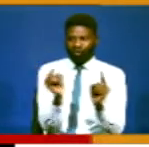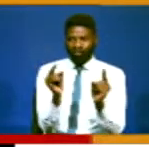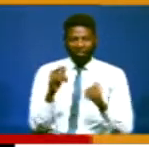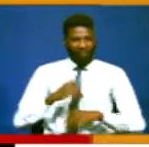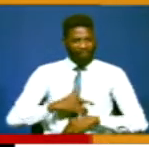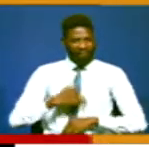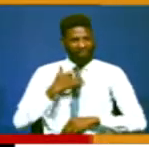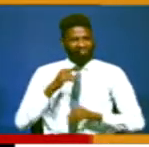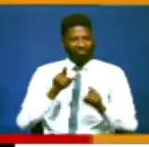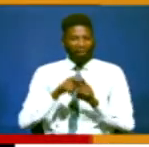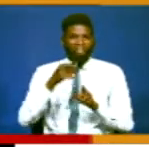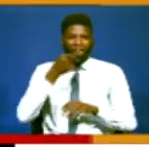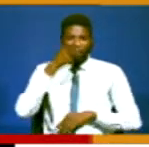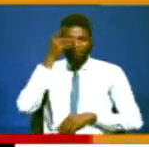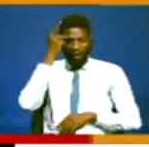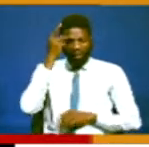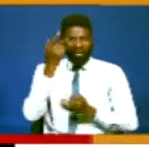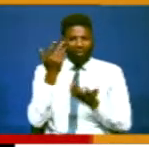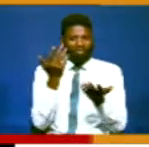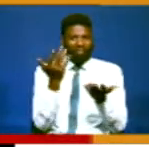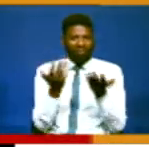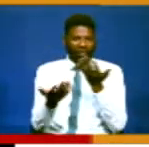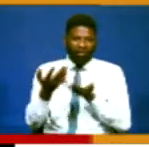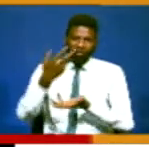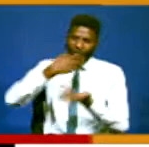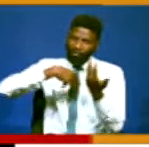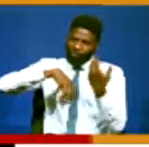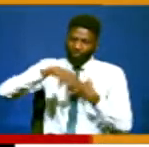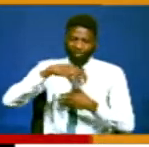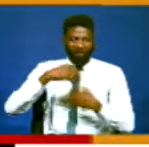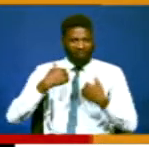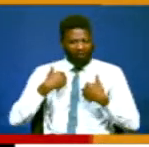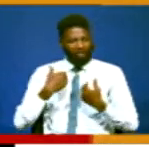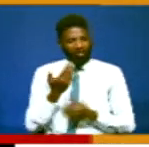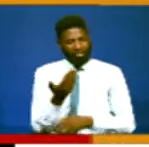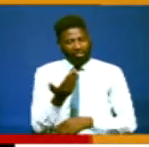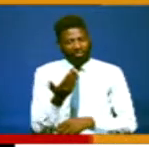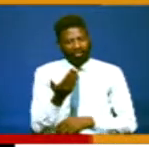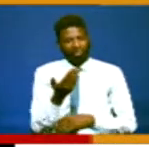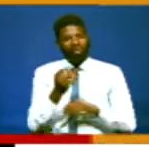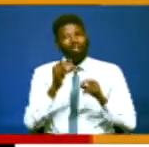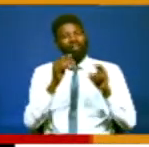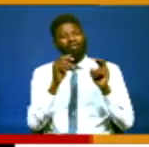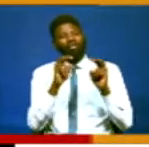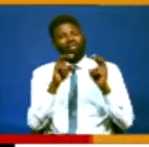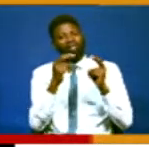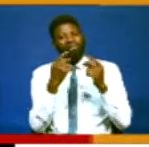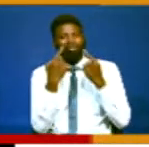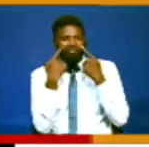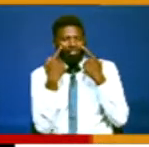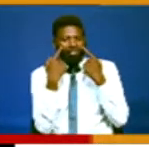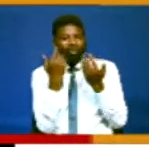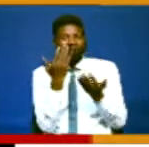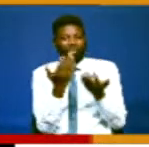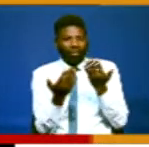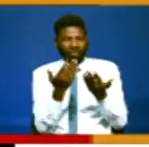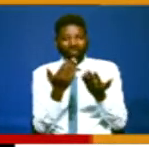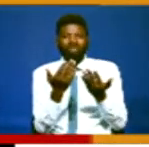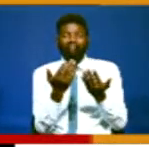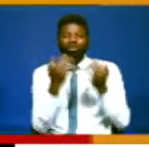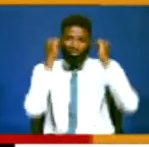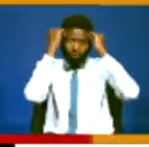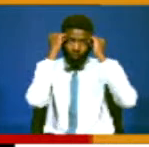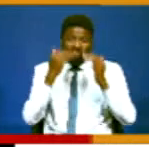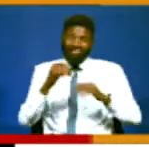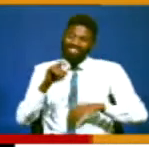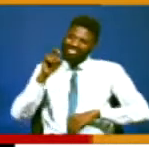wakikanyika ukiangalia masuala ya kujitayarisha. Naam. Masuala ya kuonekana kuwa wanafunzi wanafaa kuwa tayari.